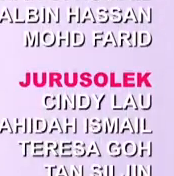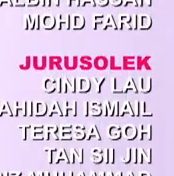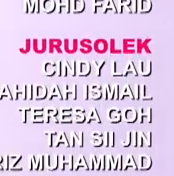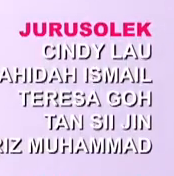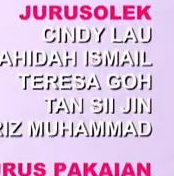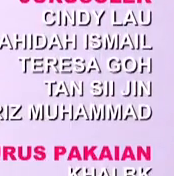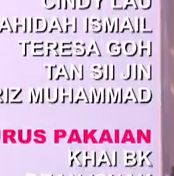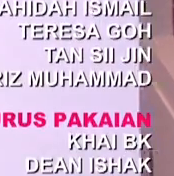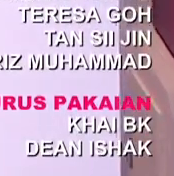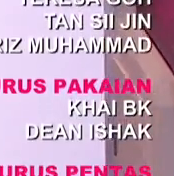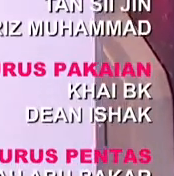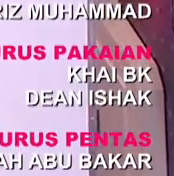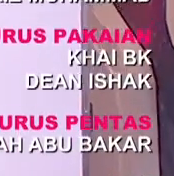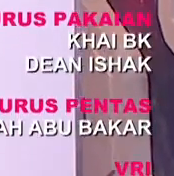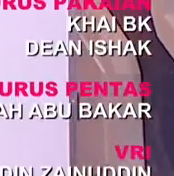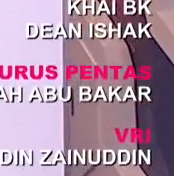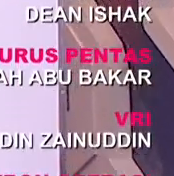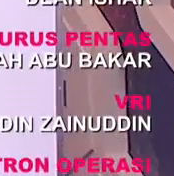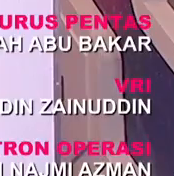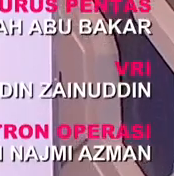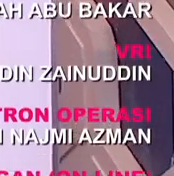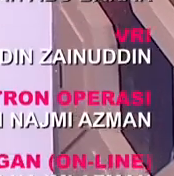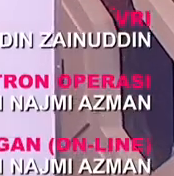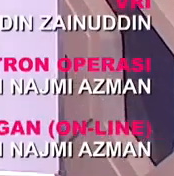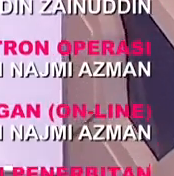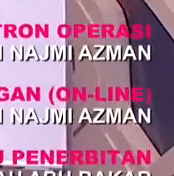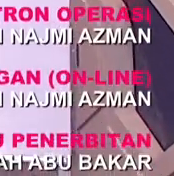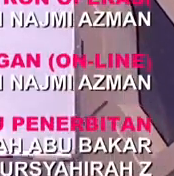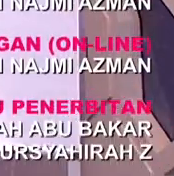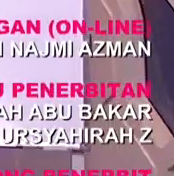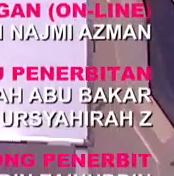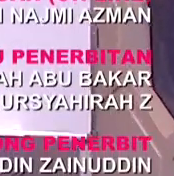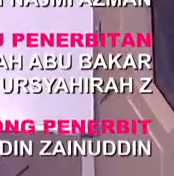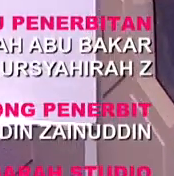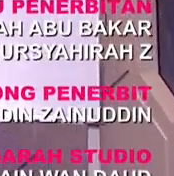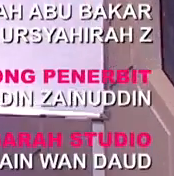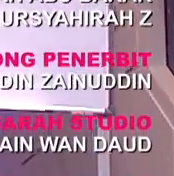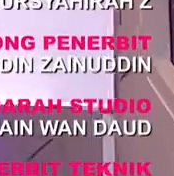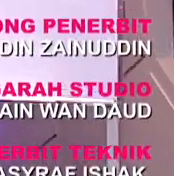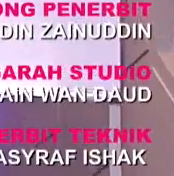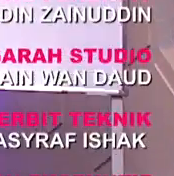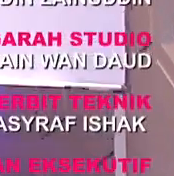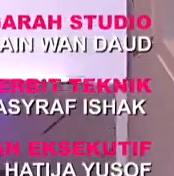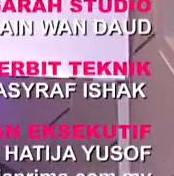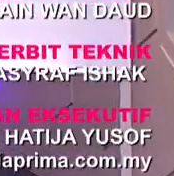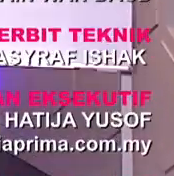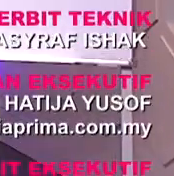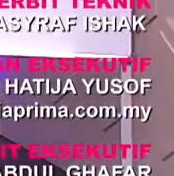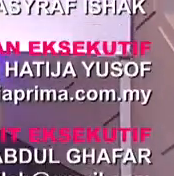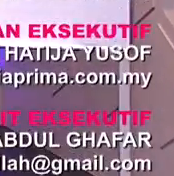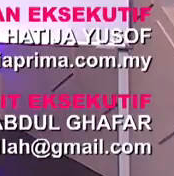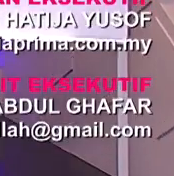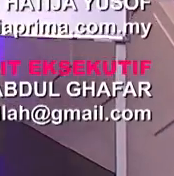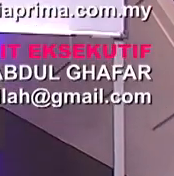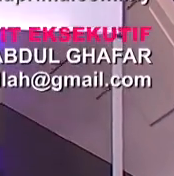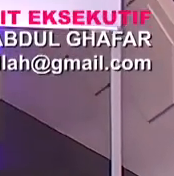gunakan tadi kita belajar kan bentuk lazim dua, semua. Tujuh, tujuh, lima. Okey. So